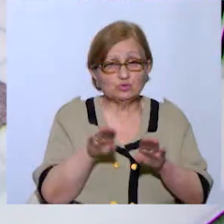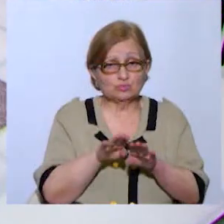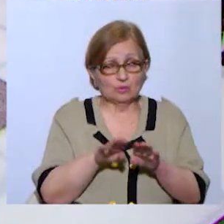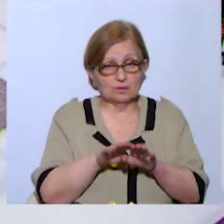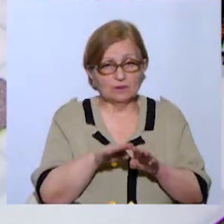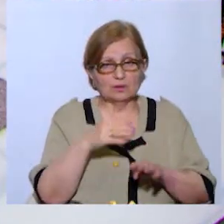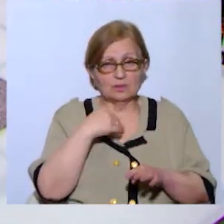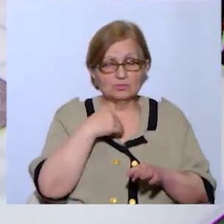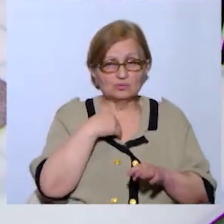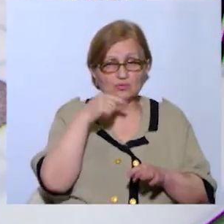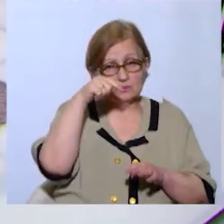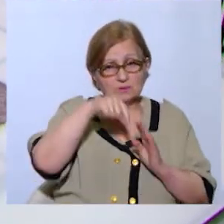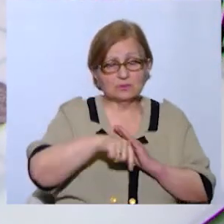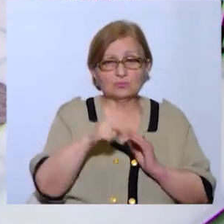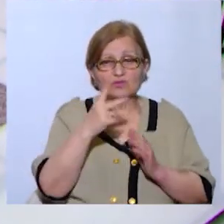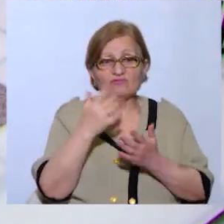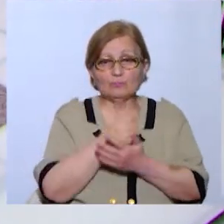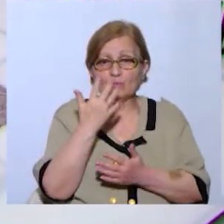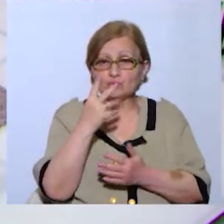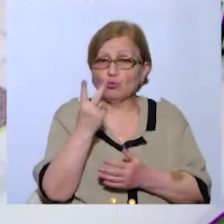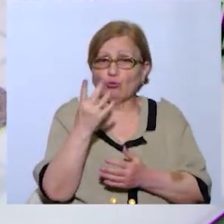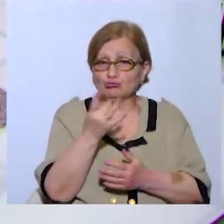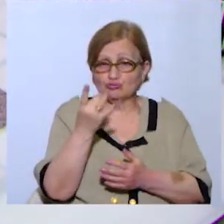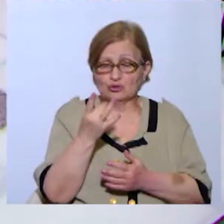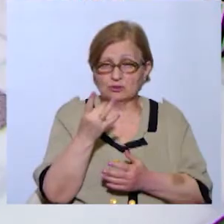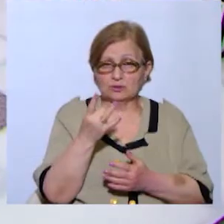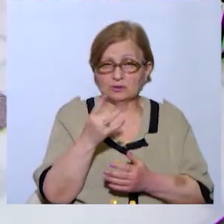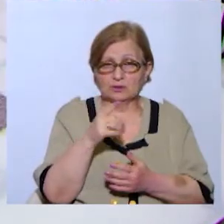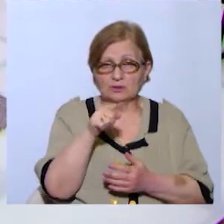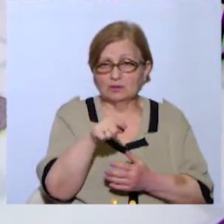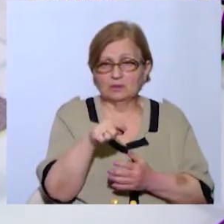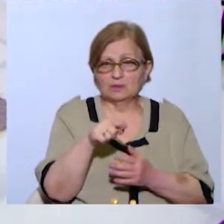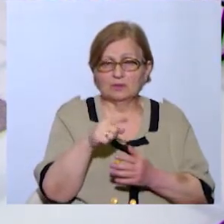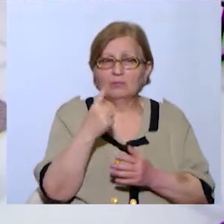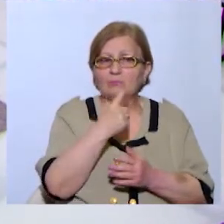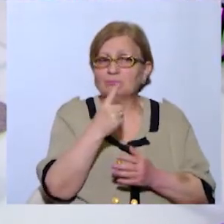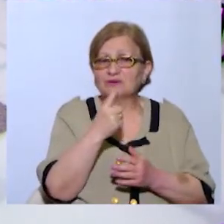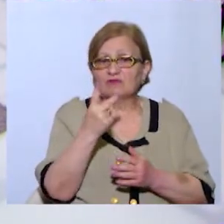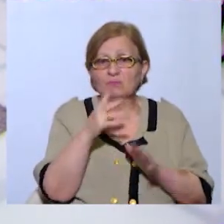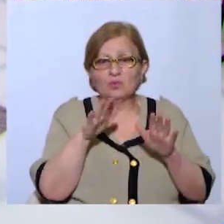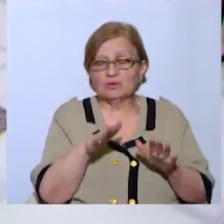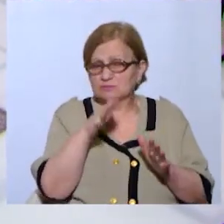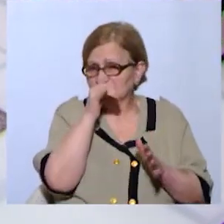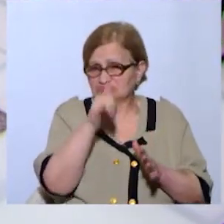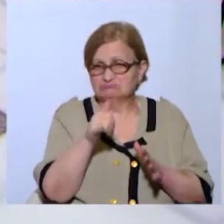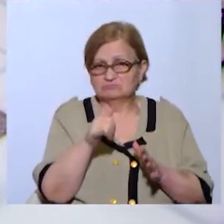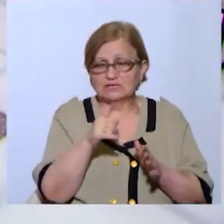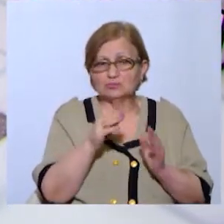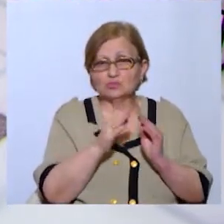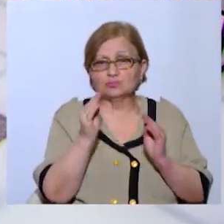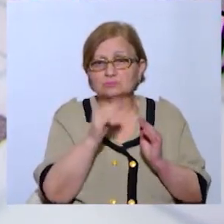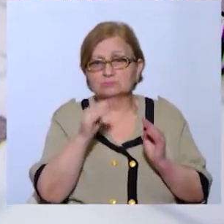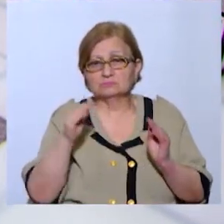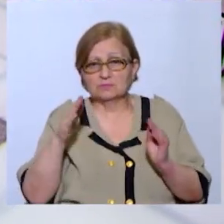უნდა გვხვდებოდეს მინიმუმ 2-ჯერ. მონაცემებში 5 ვერ დაიკავებს პირველ და მეორე ადგილს ზდადობით დალაგების